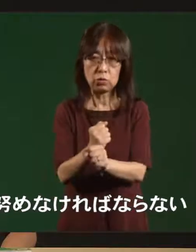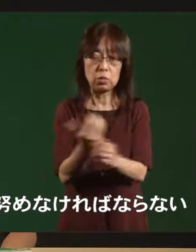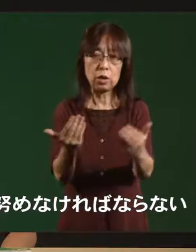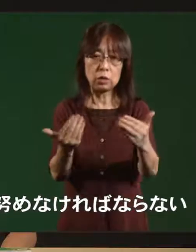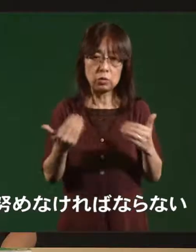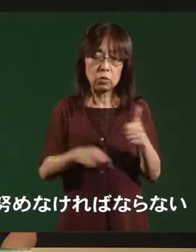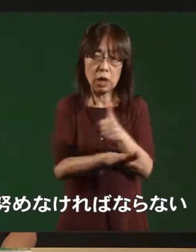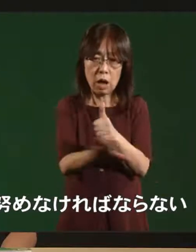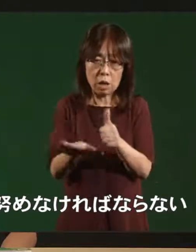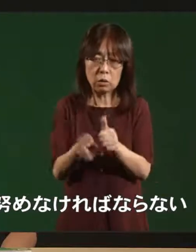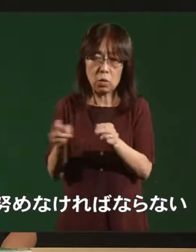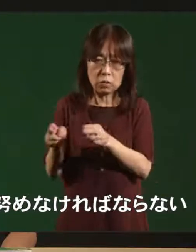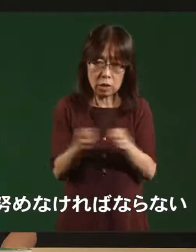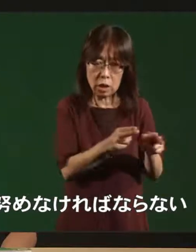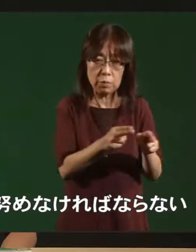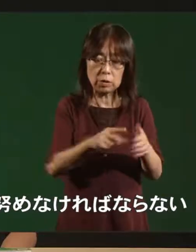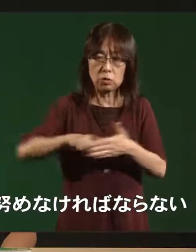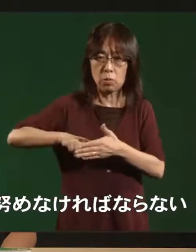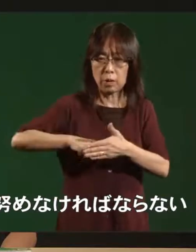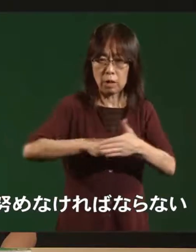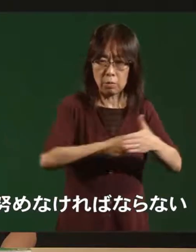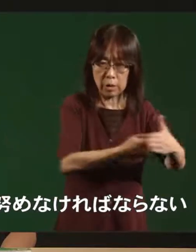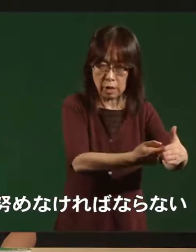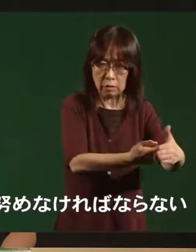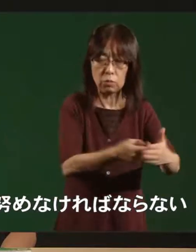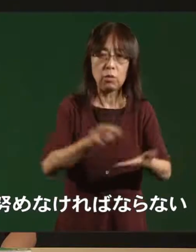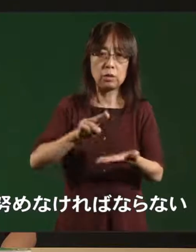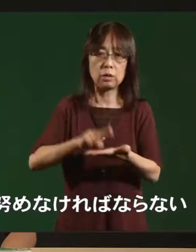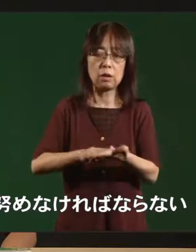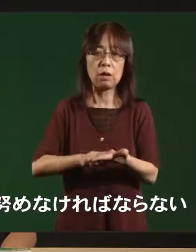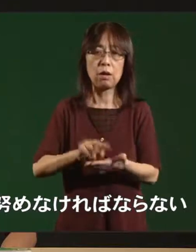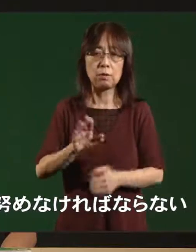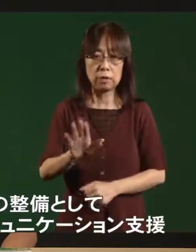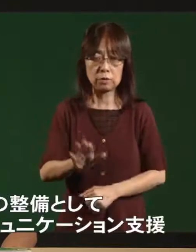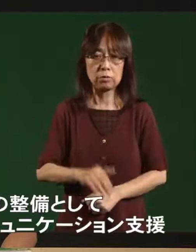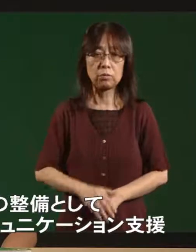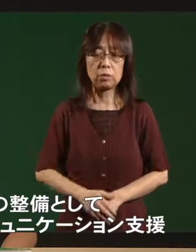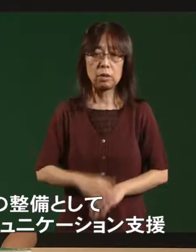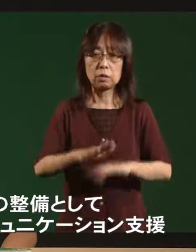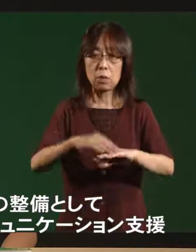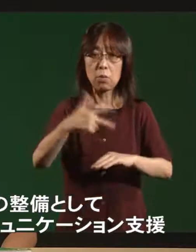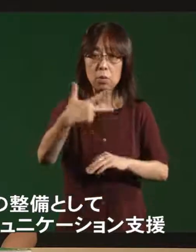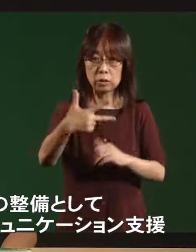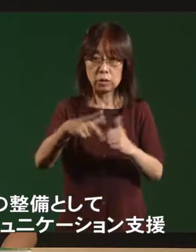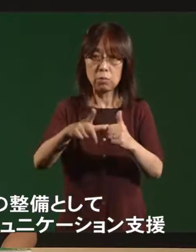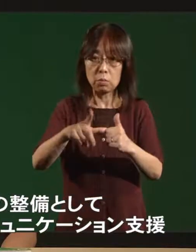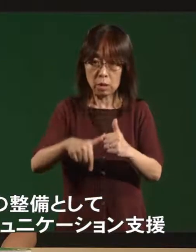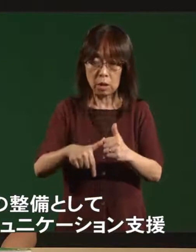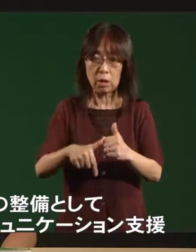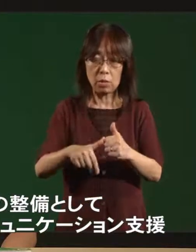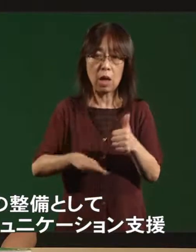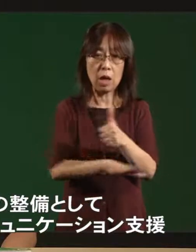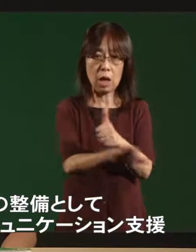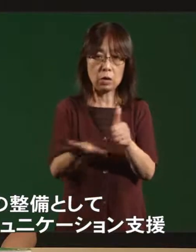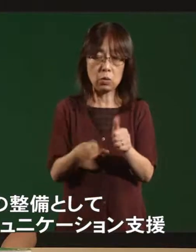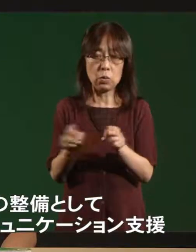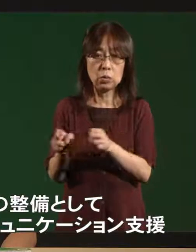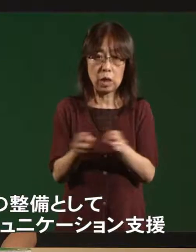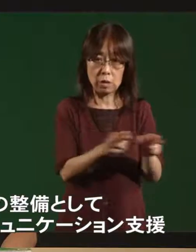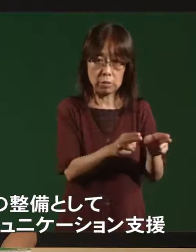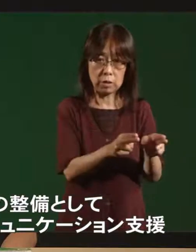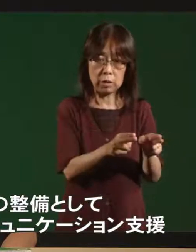環境の整備に努めなければならないとの規定があります札幌市ではこの環境の整備とし